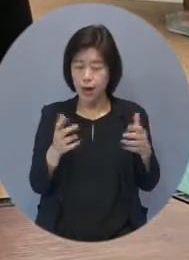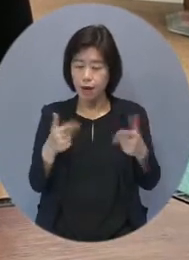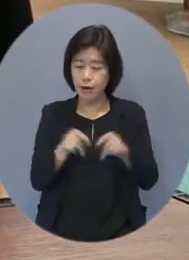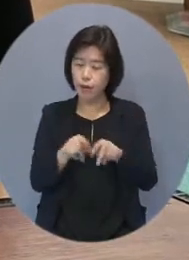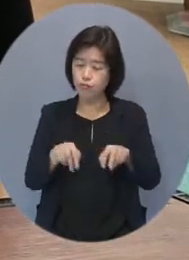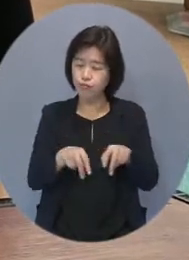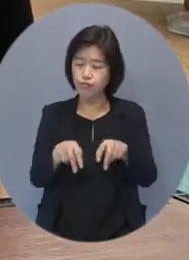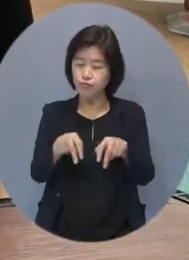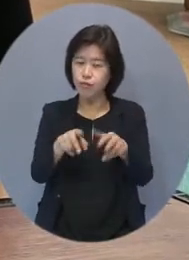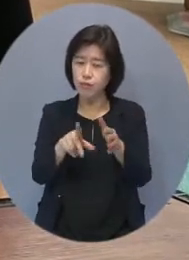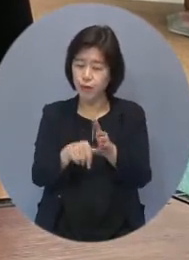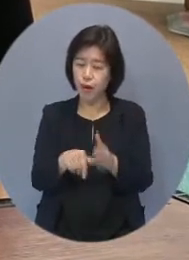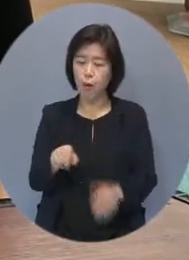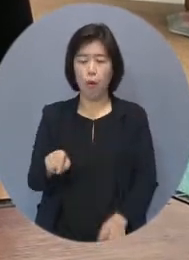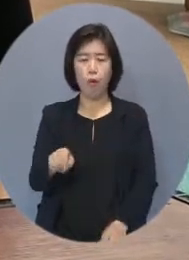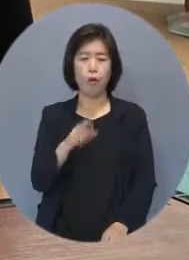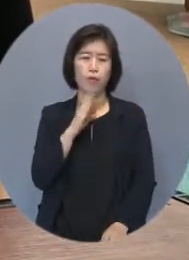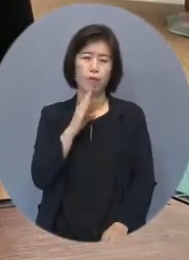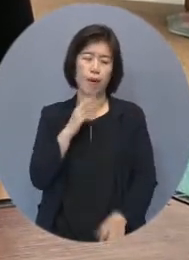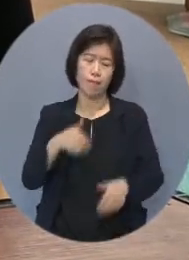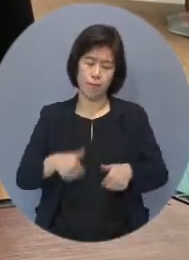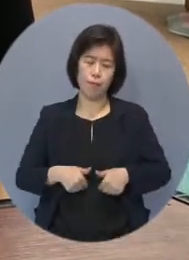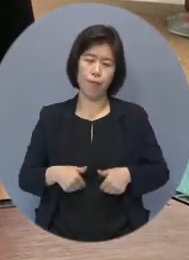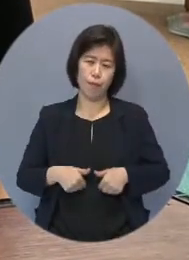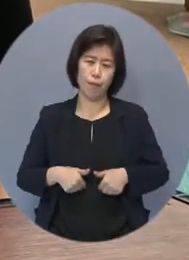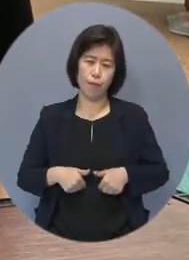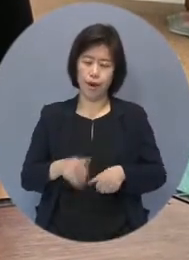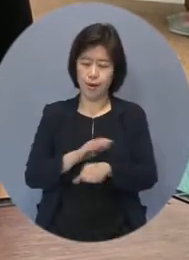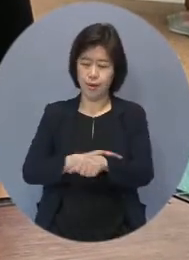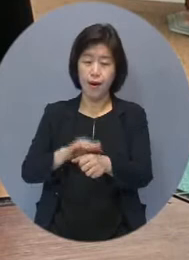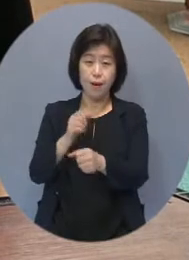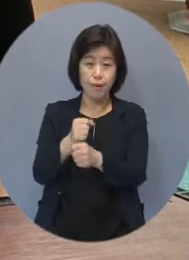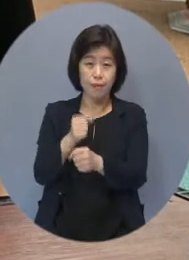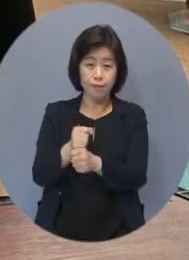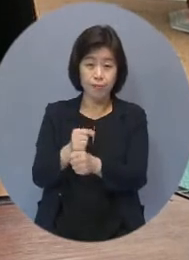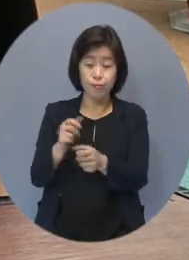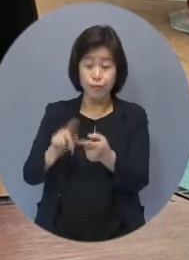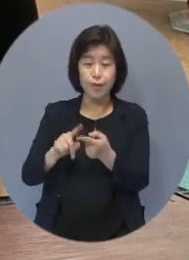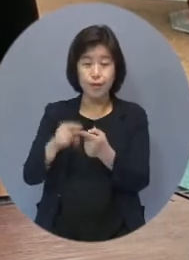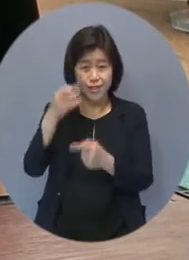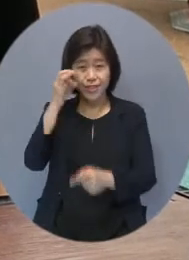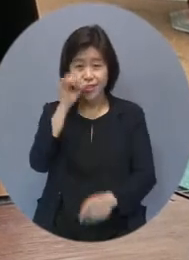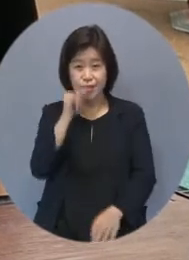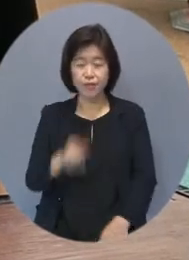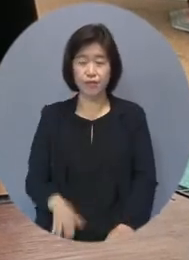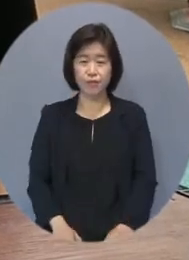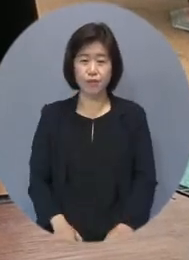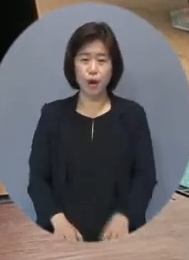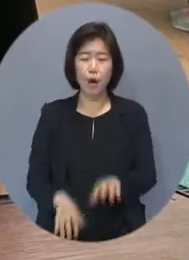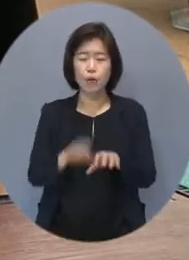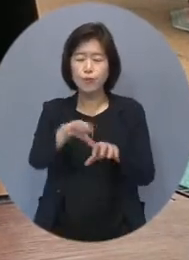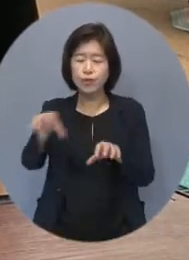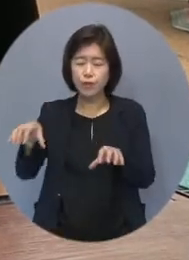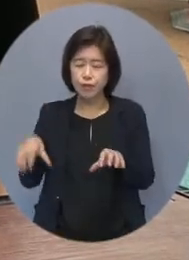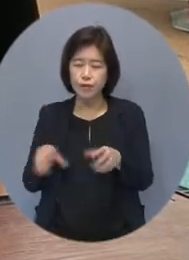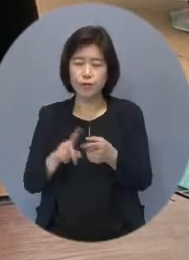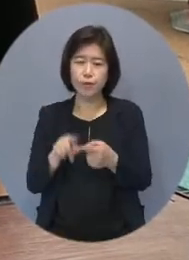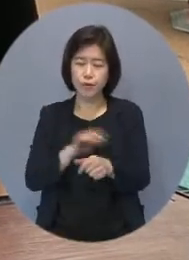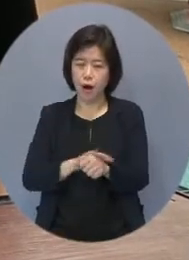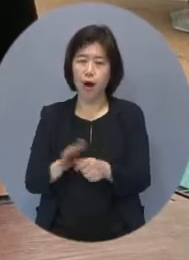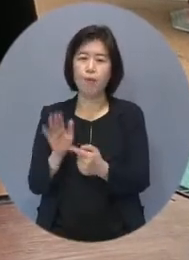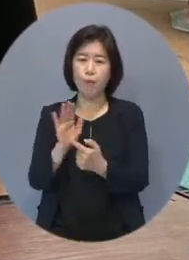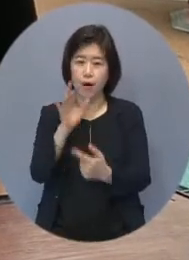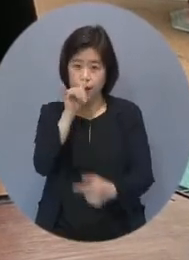유용하고 정말 이게 실용적으로 만들어졌다는 게 느껴졌어요. 위치도 잘 파악하고 그런 점자도 좀